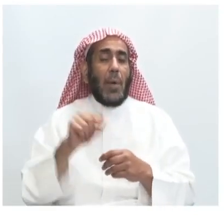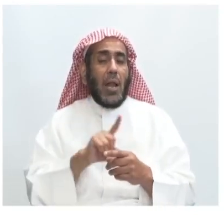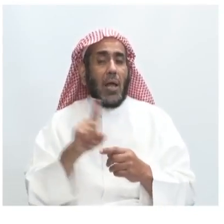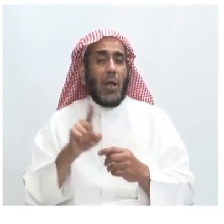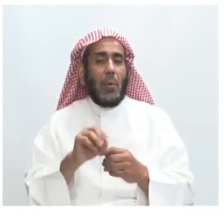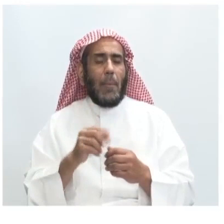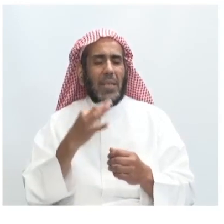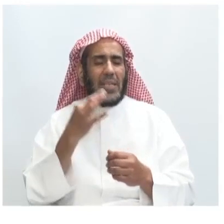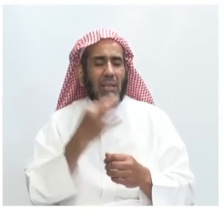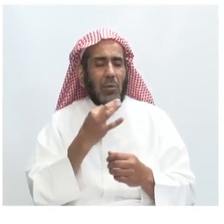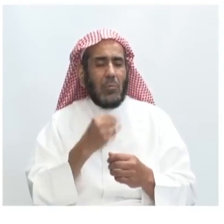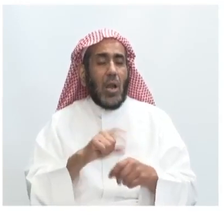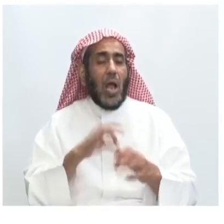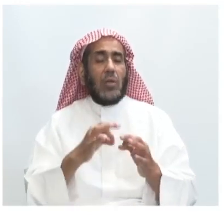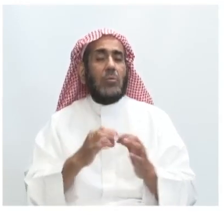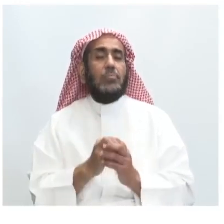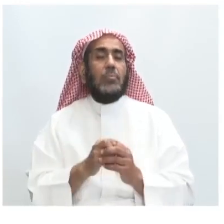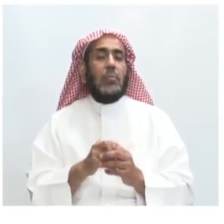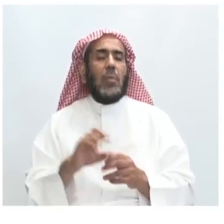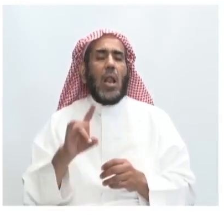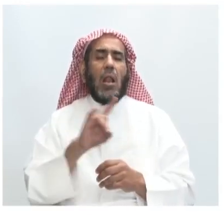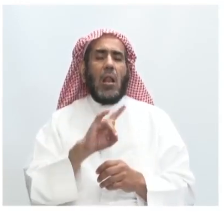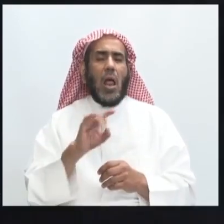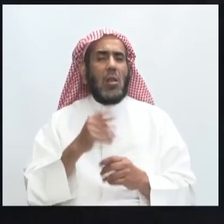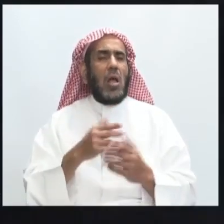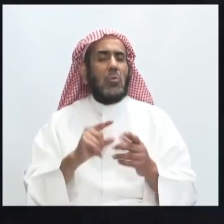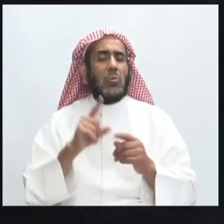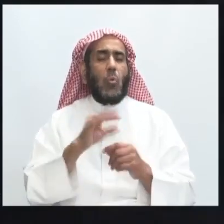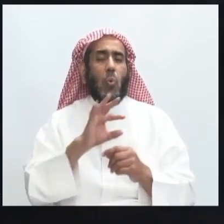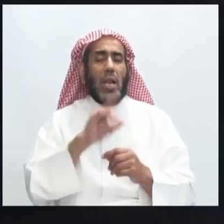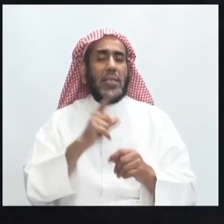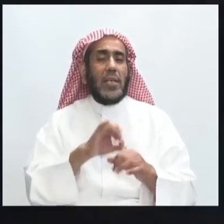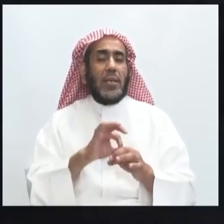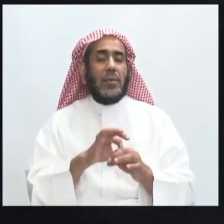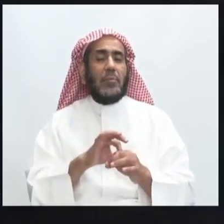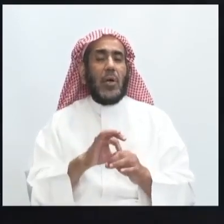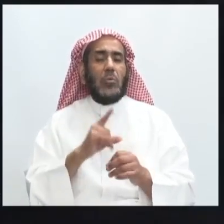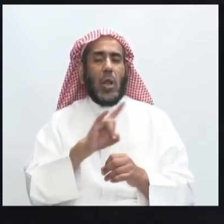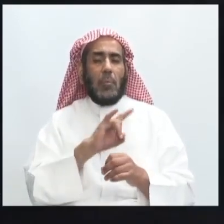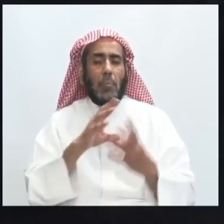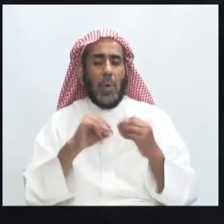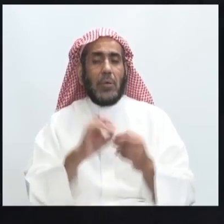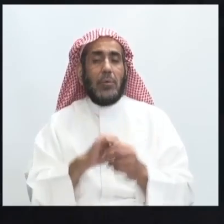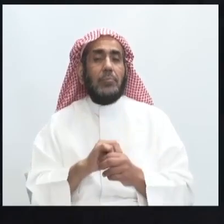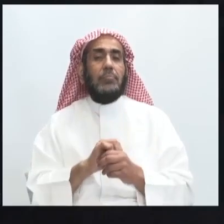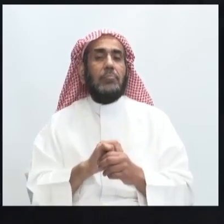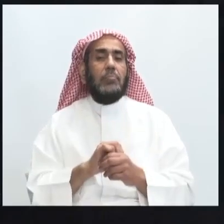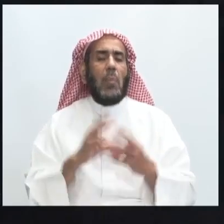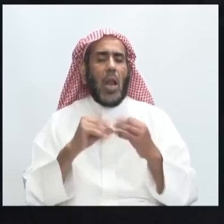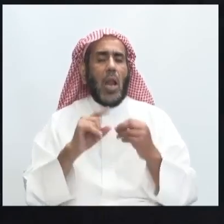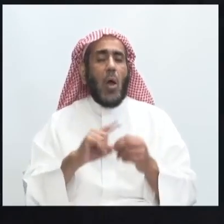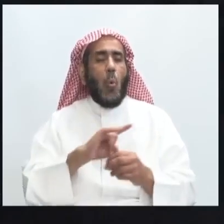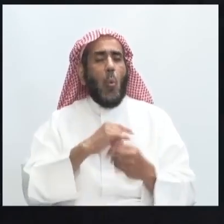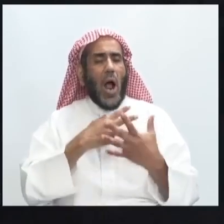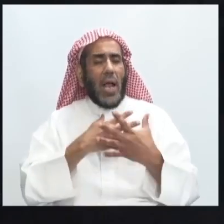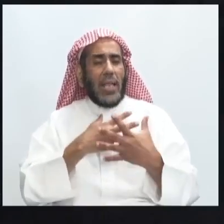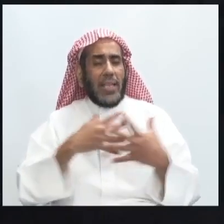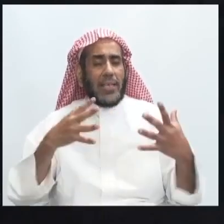بتكلم عهد يعني لا لا بالطلور بسائل وليس لها عهد بالتكلم وكثيرا